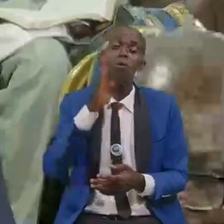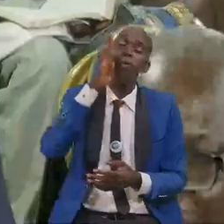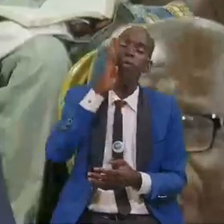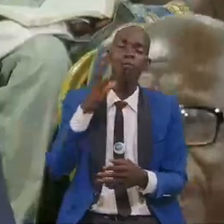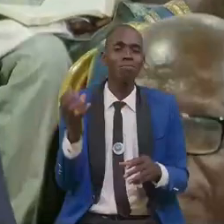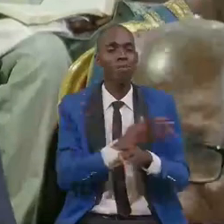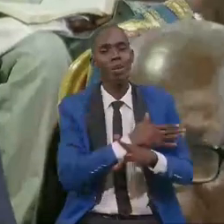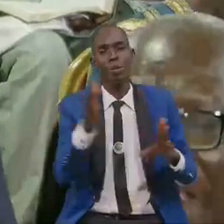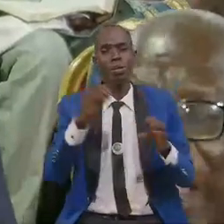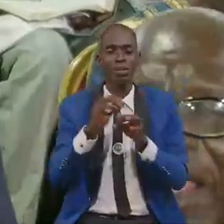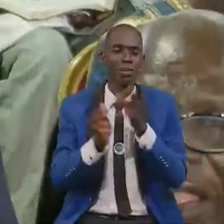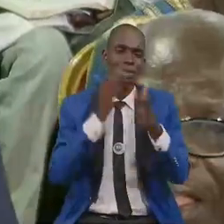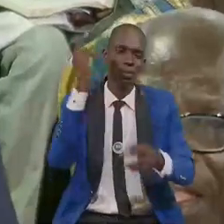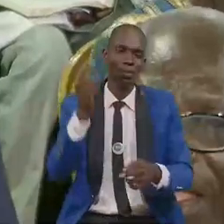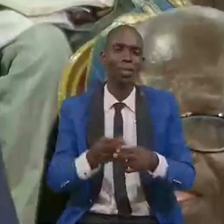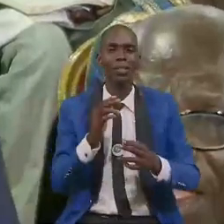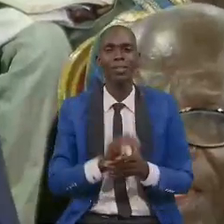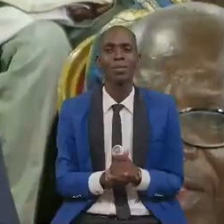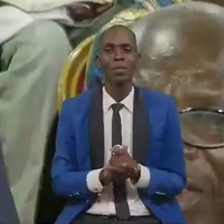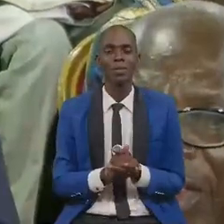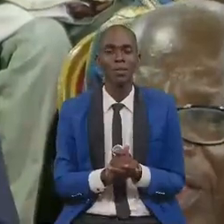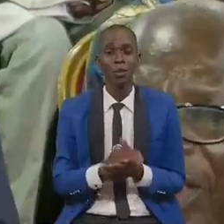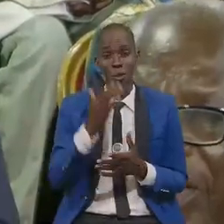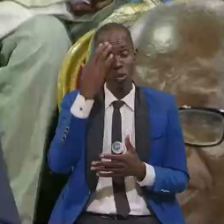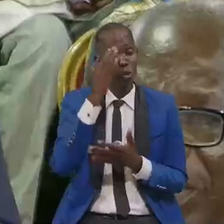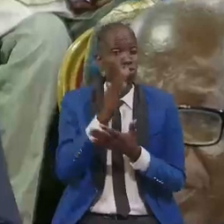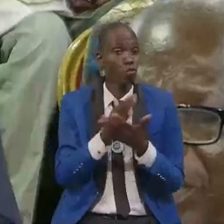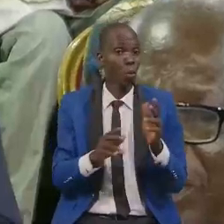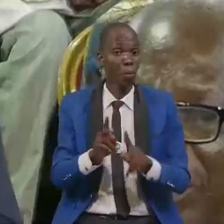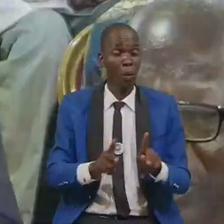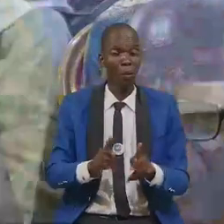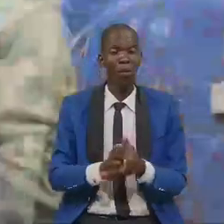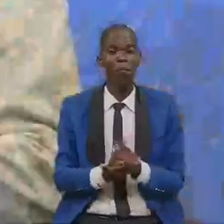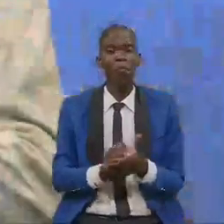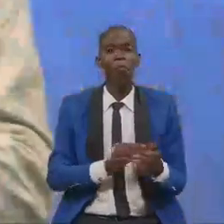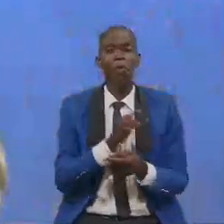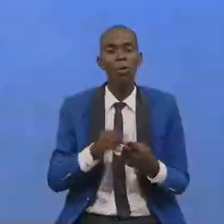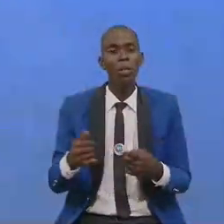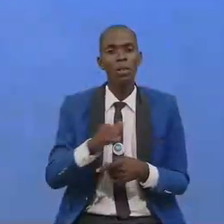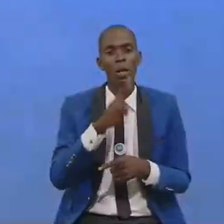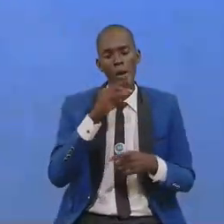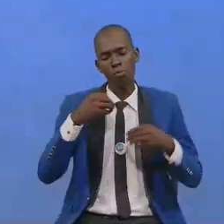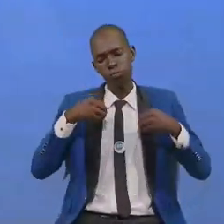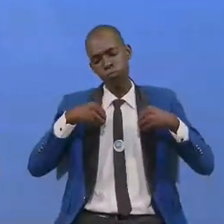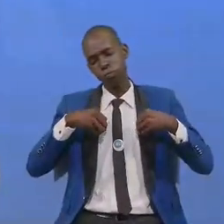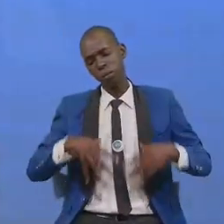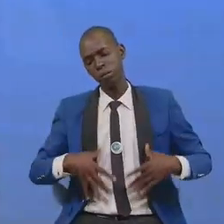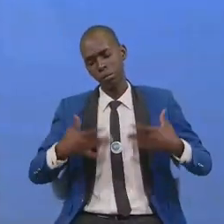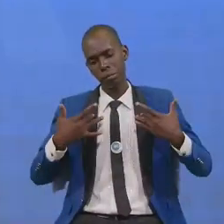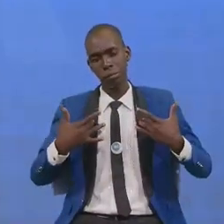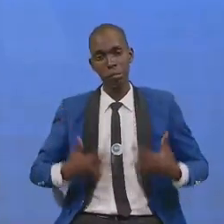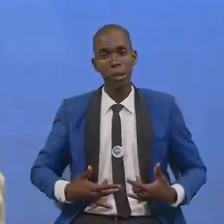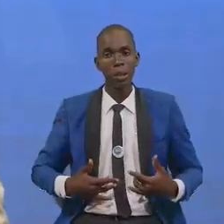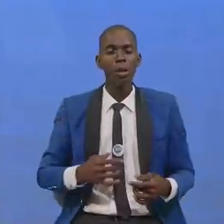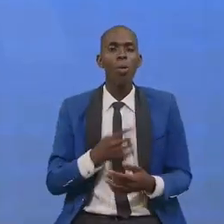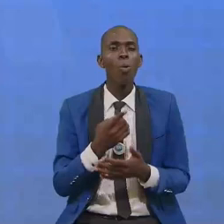Jésus c'est un personne quand ils sont déprimés désespéré ce